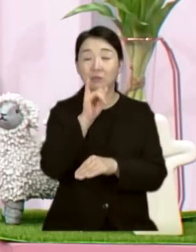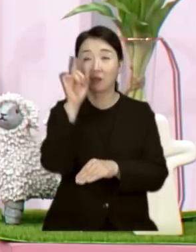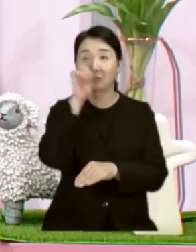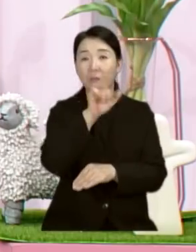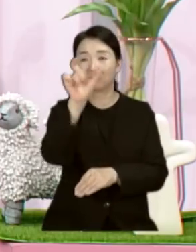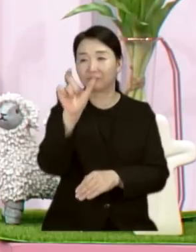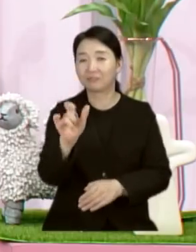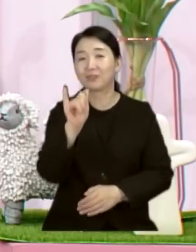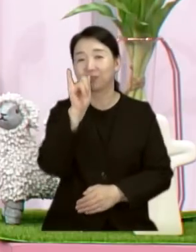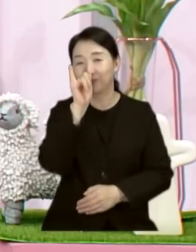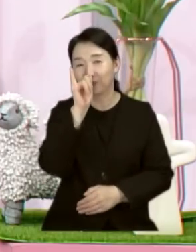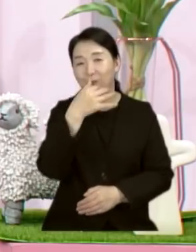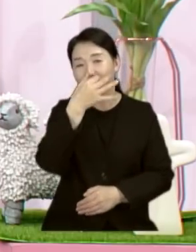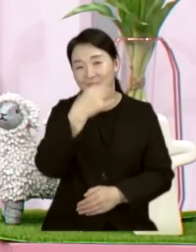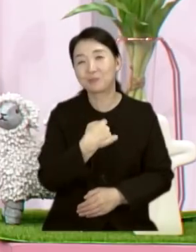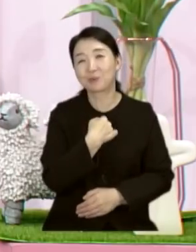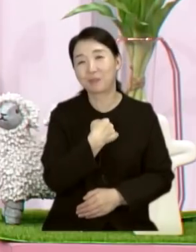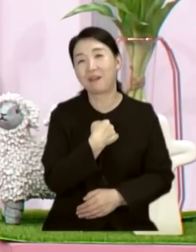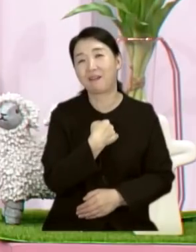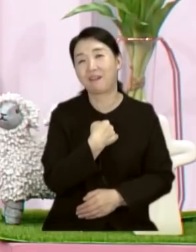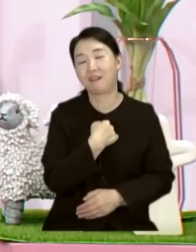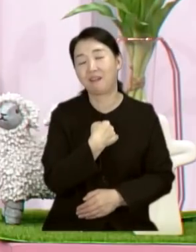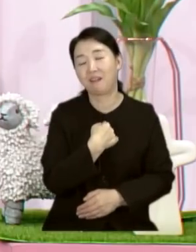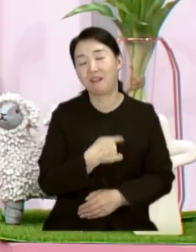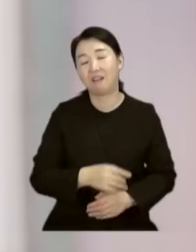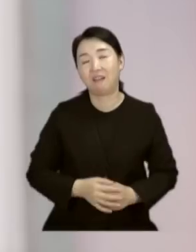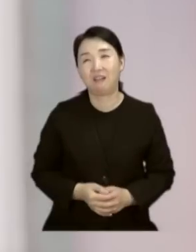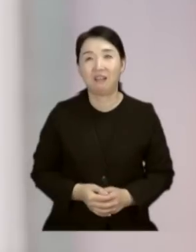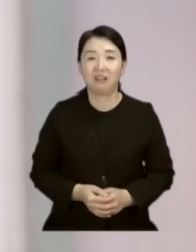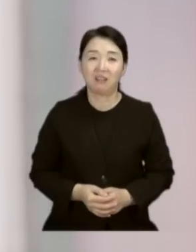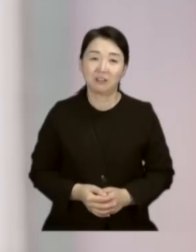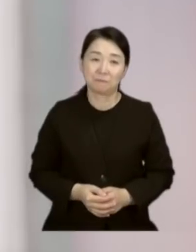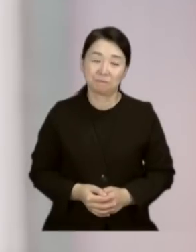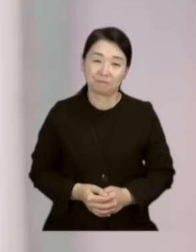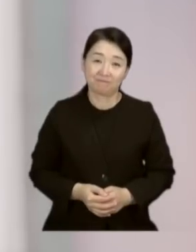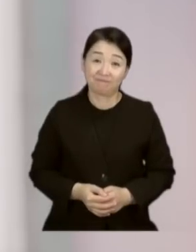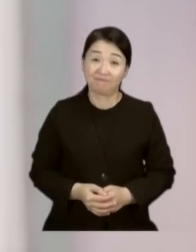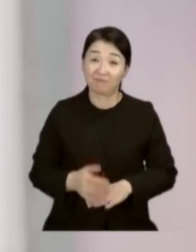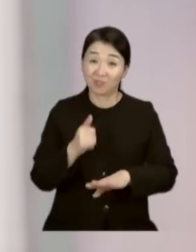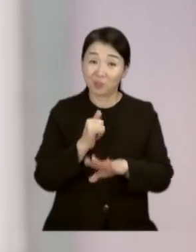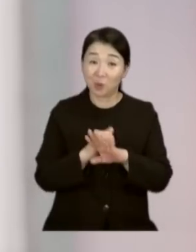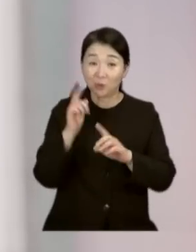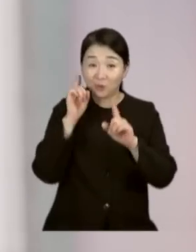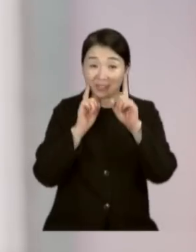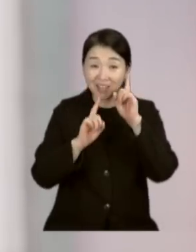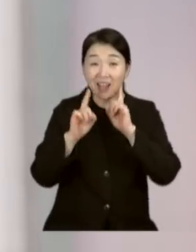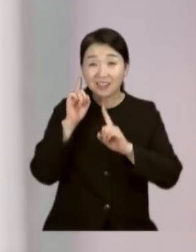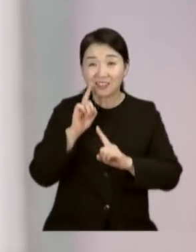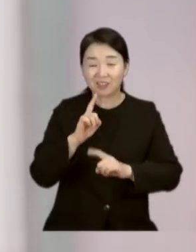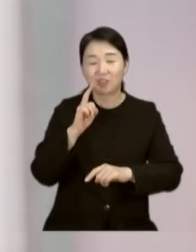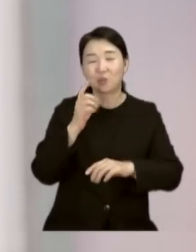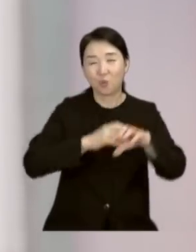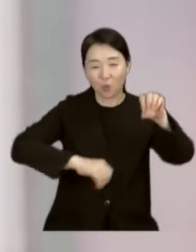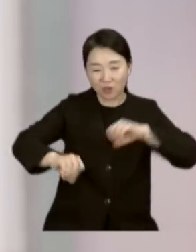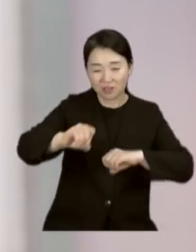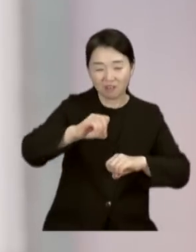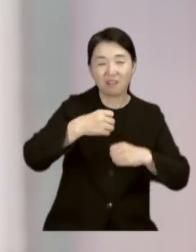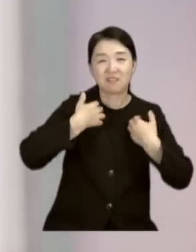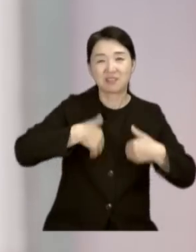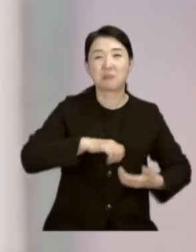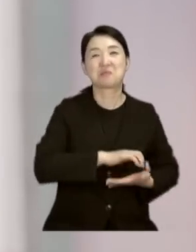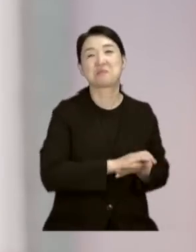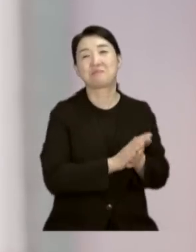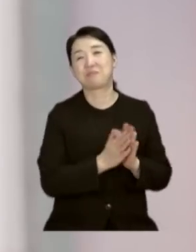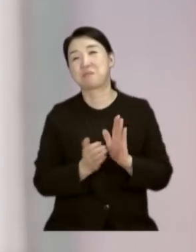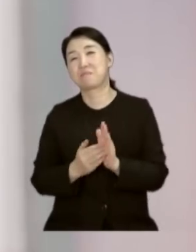너무 이제 힘든 시간을 또 겪었어요. 그러고 나서 저의 그 아픔을 조금 이렇게 재미로 승화시켜서 그러니까. 가사를